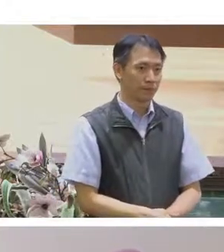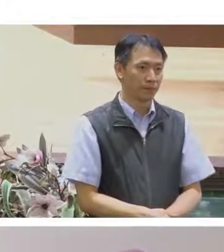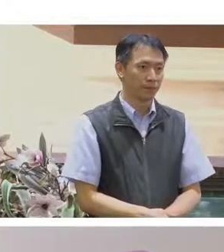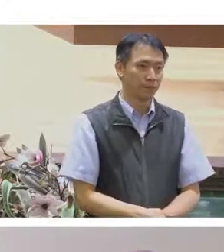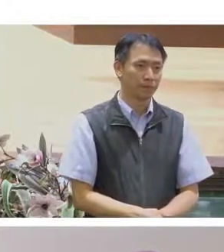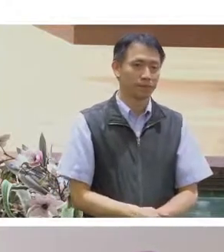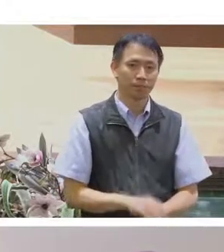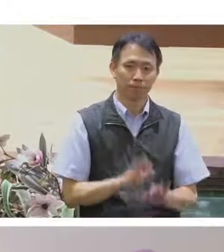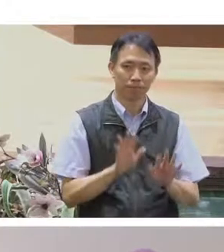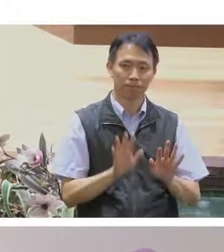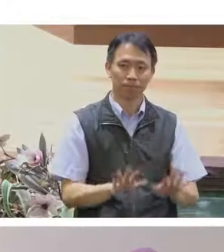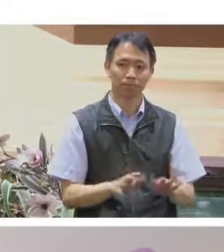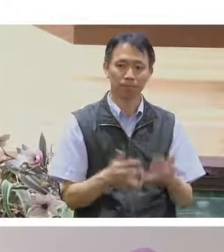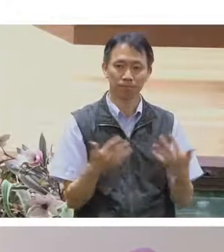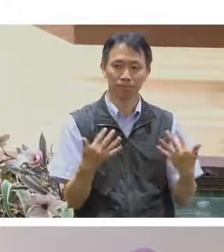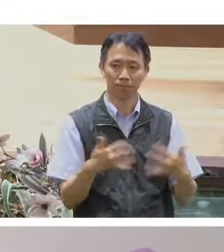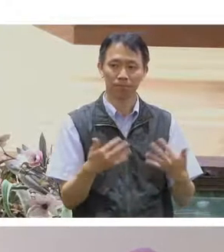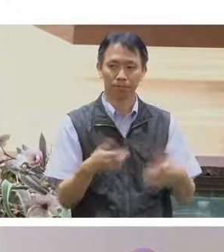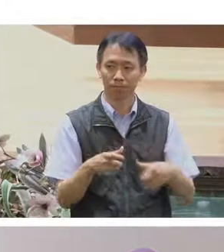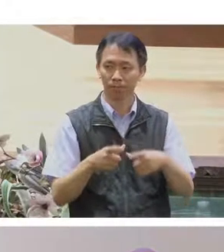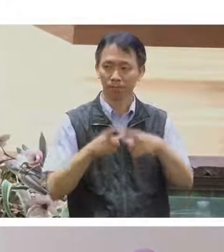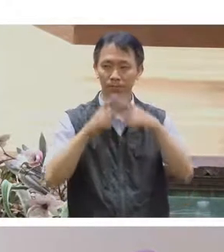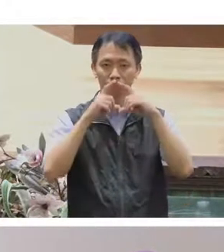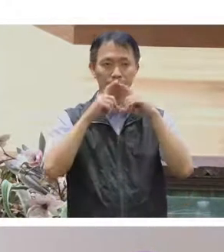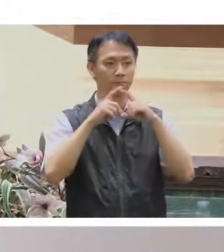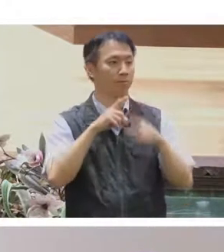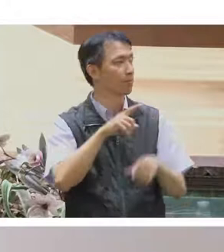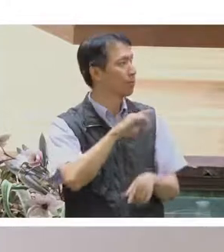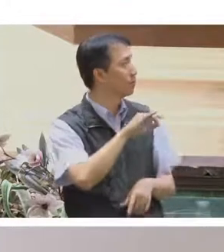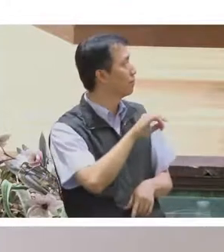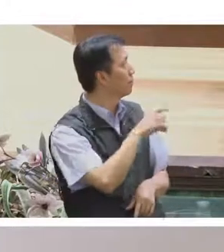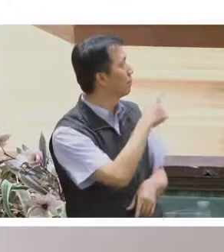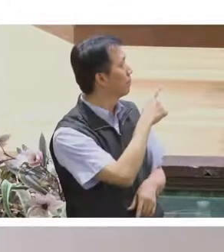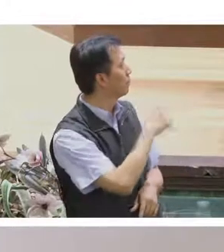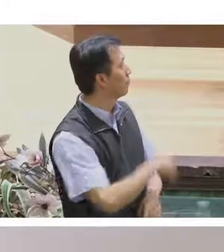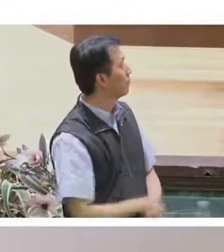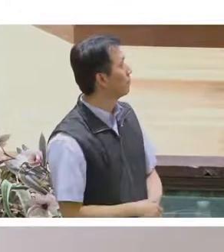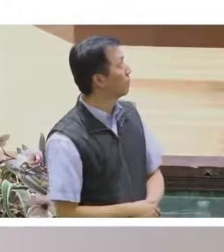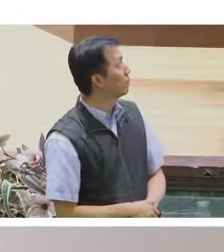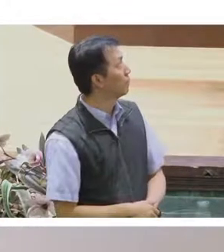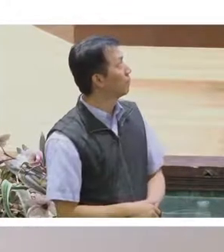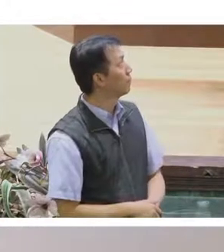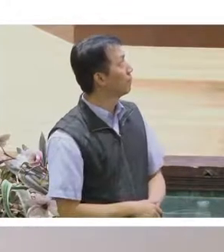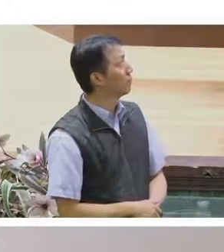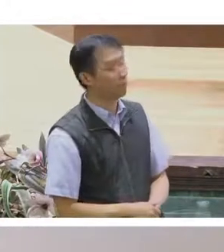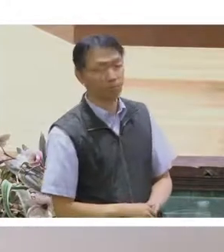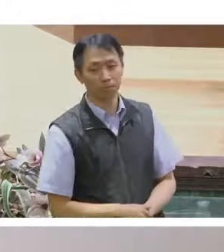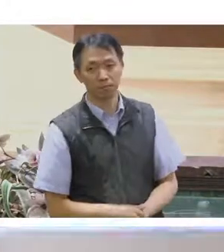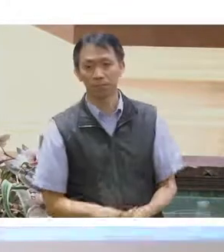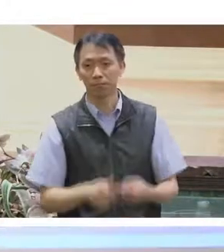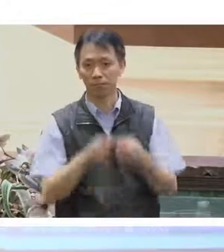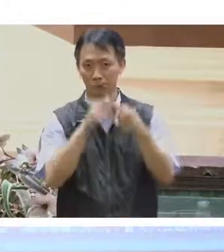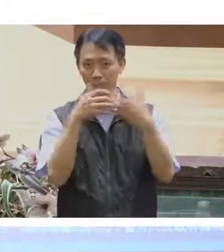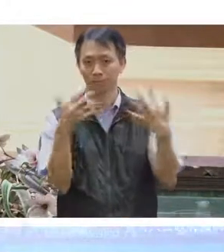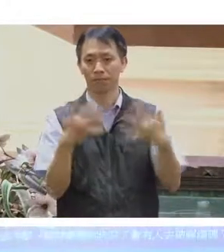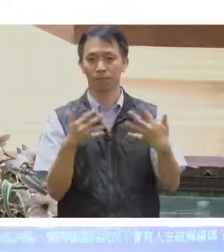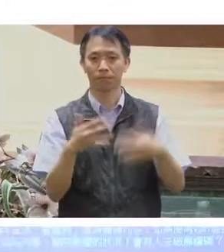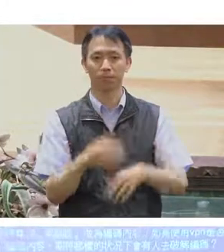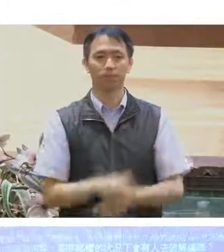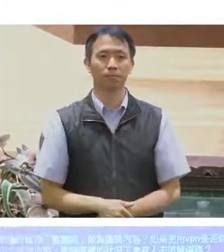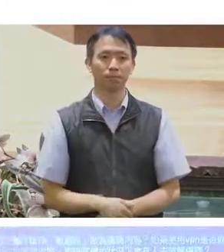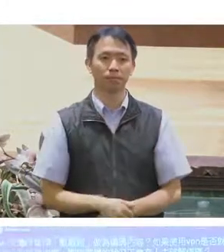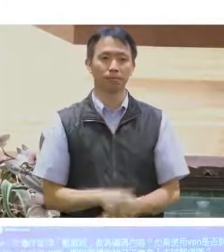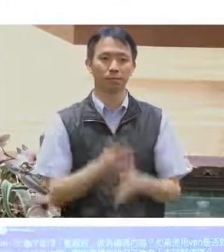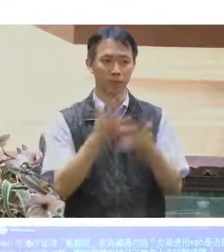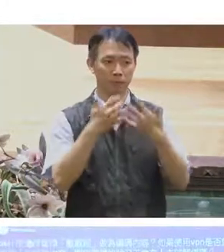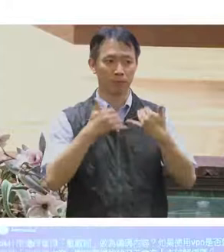那我们现在先把问题再回到那个 Jason 周廷熙这边。那其实现在第一个问题是，网络